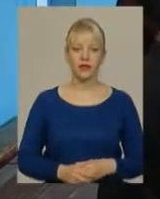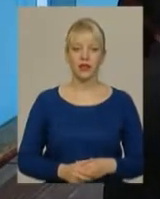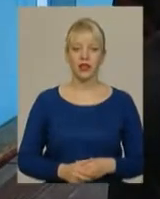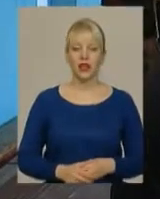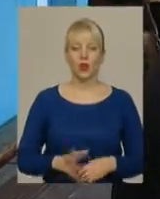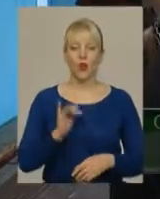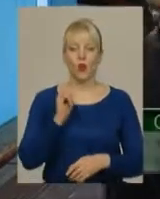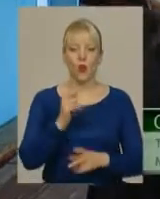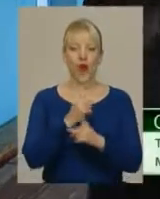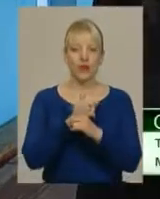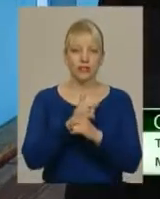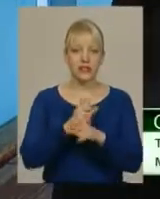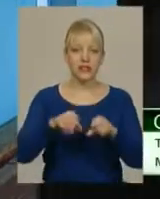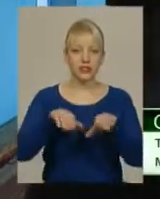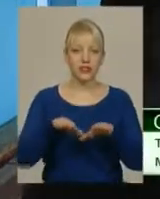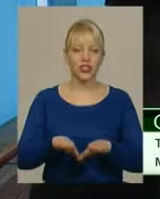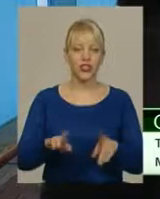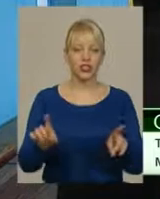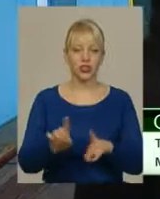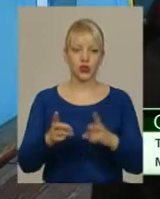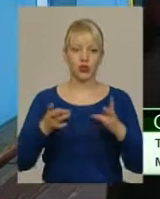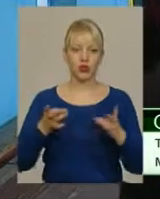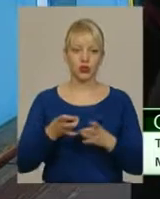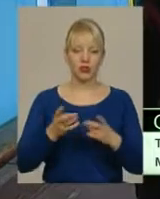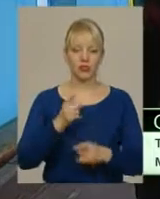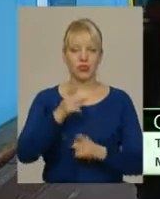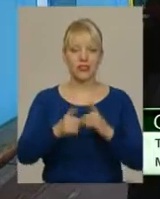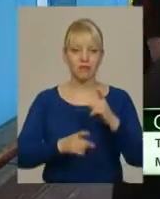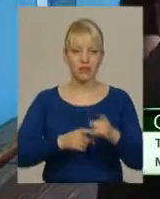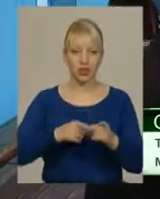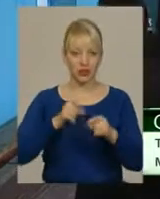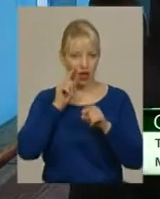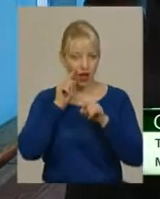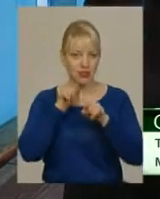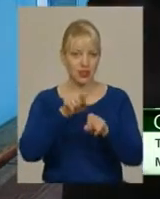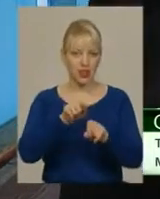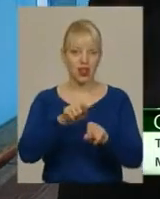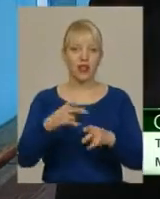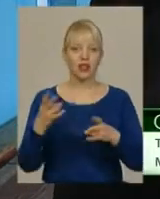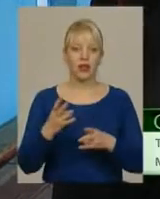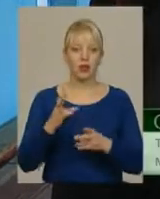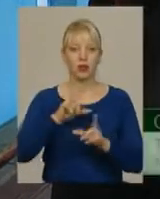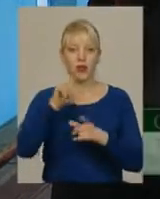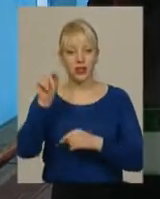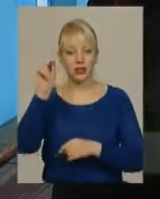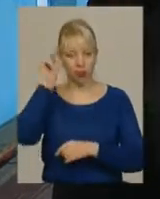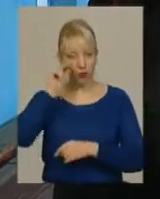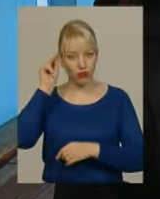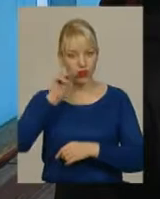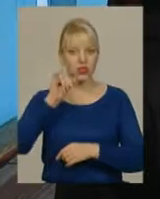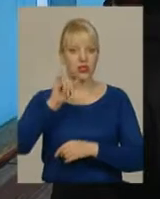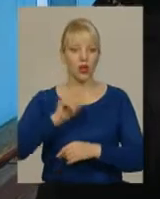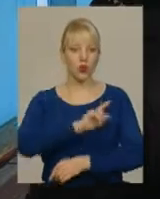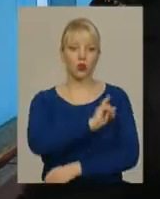Безпосередньо в Австрії вирішили, що потрібно трошки змінити акцент, поїхати повчитись у досить